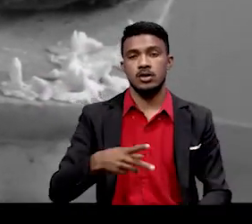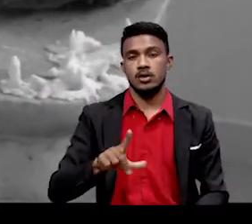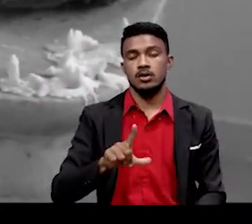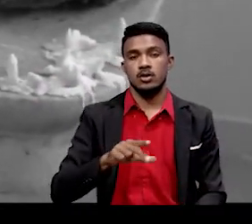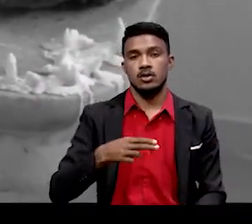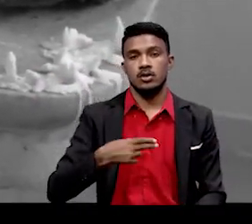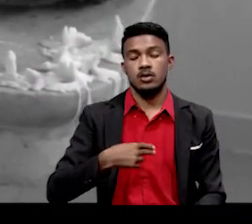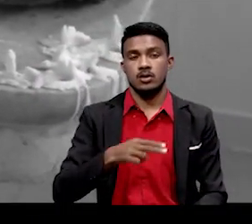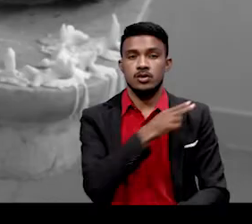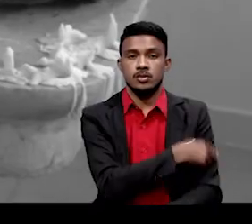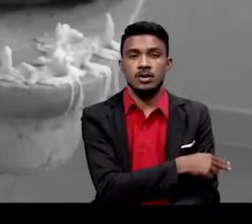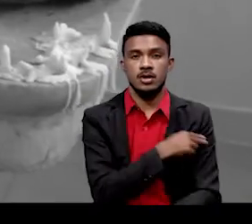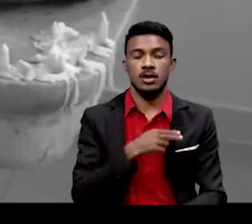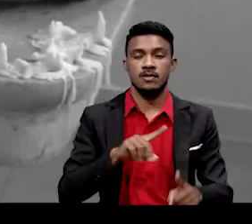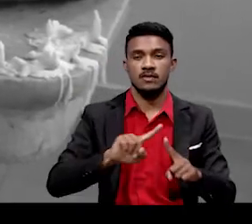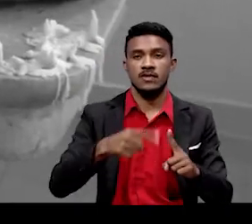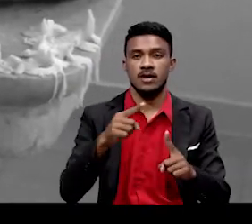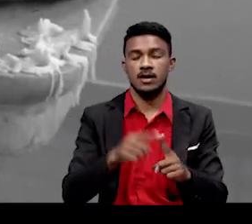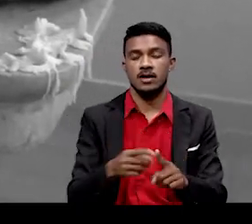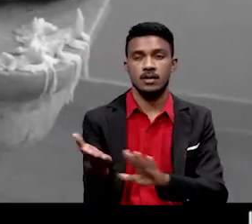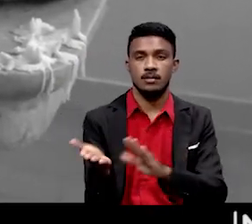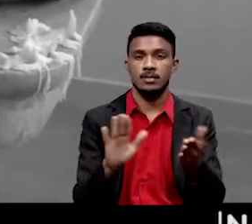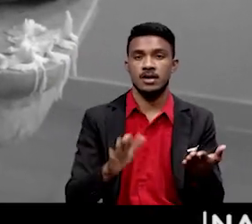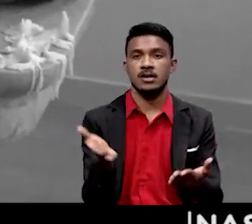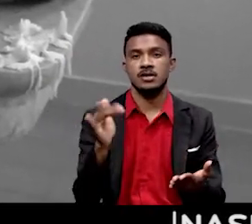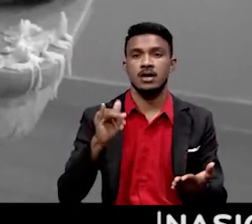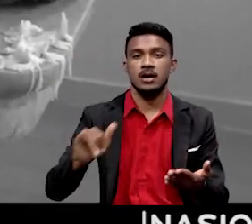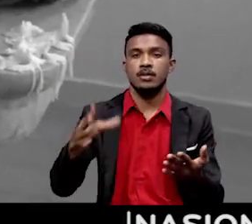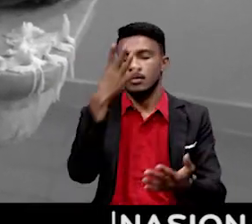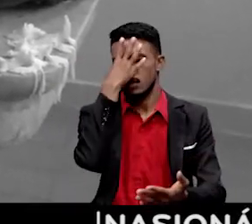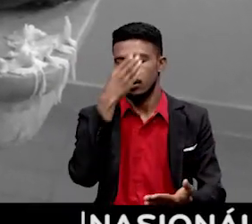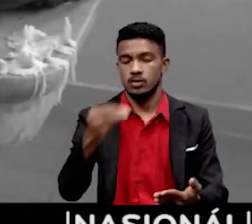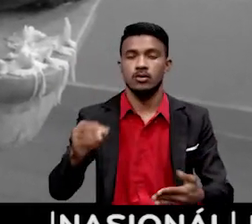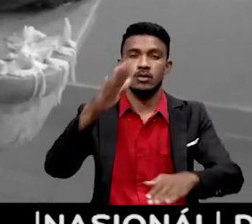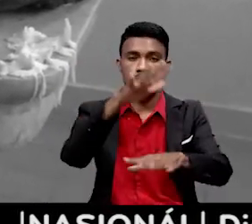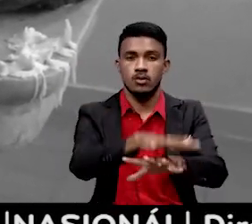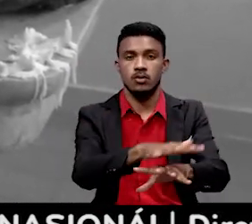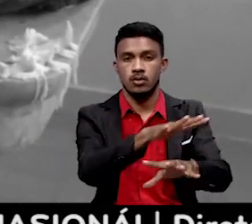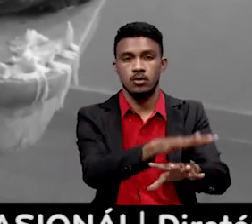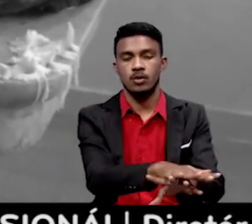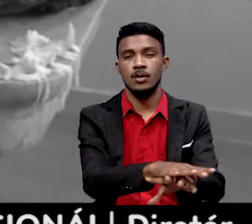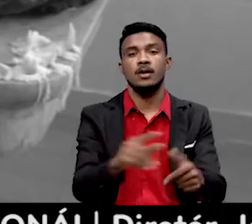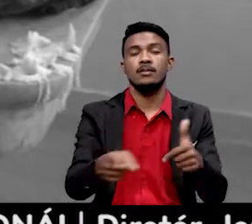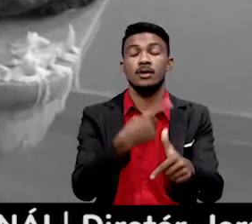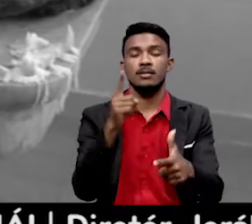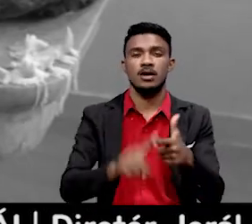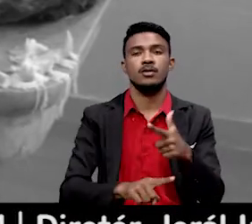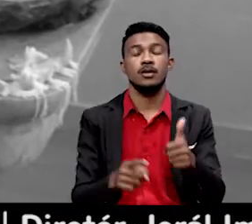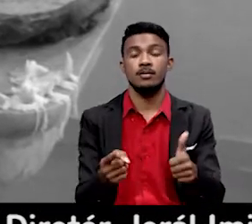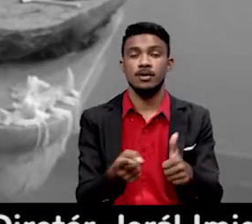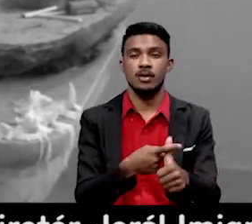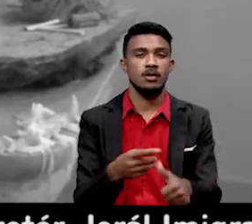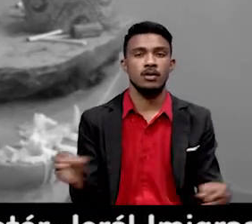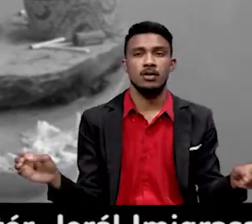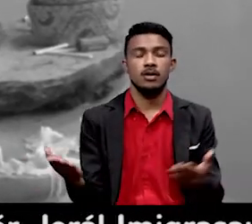hira mate sira ne be tobane emalo primeiro ne los lori ba hospitali leten